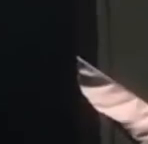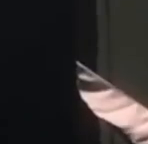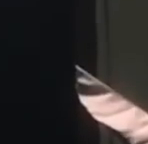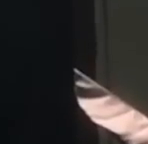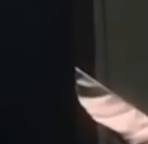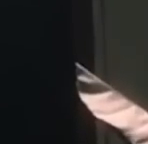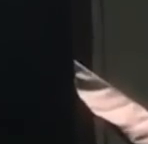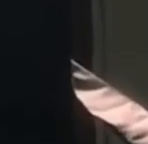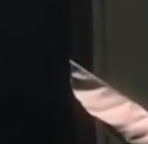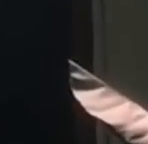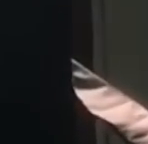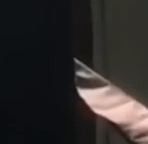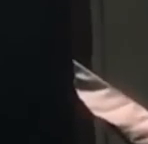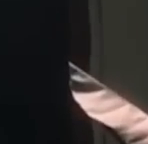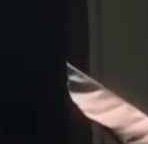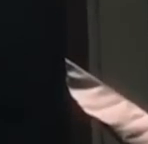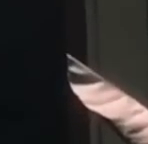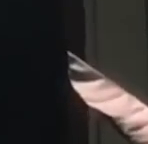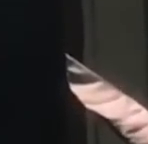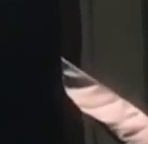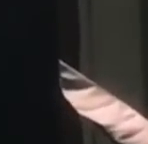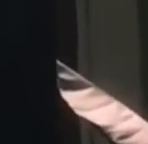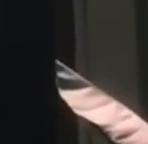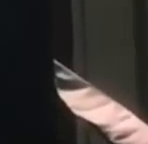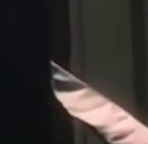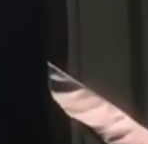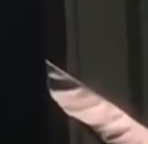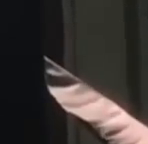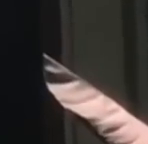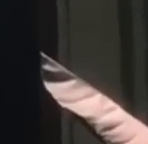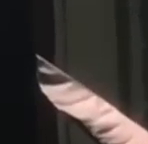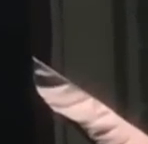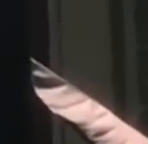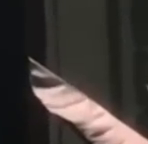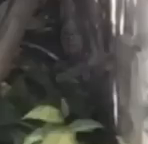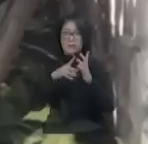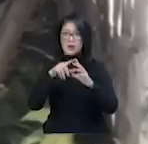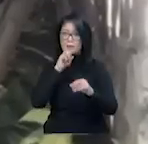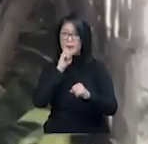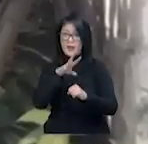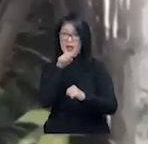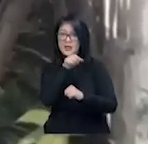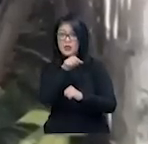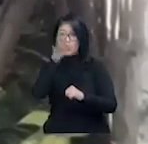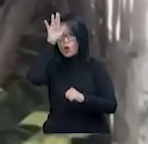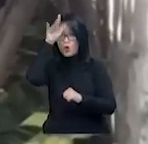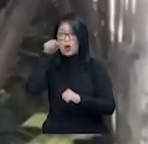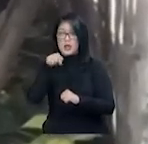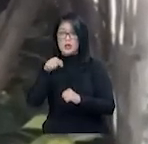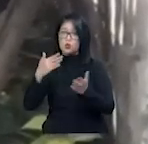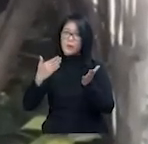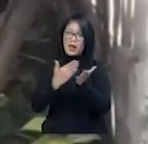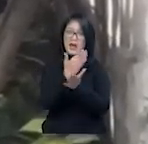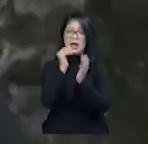Erma membuat laporan polisi ke Polda Jawa Barat Mei lalu. Menurutnya, sejumlah pembuat konten telah melakukan tindak pidana dan menghina